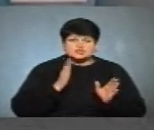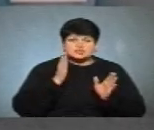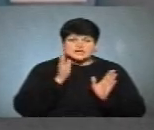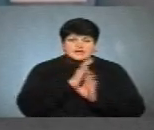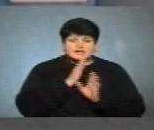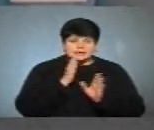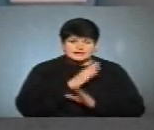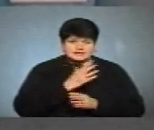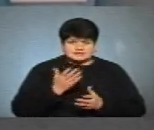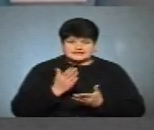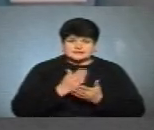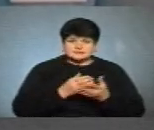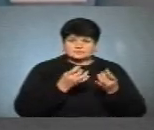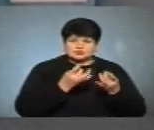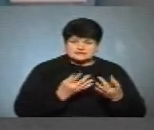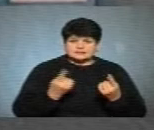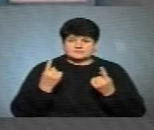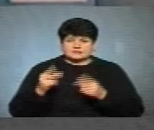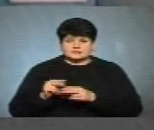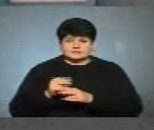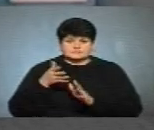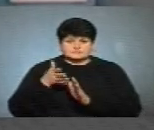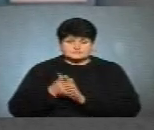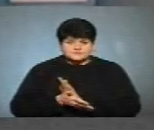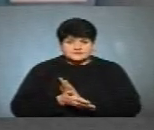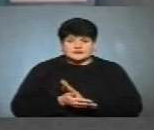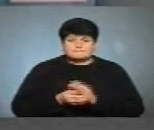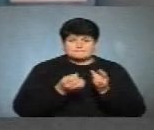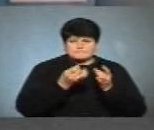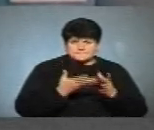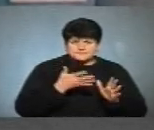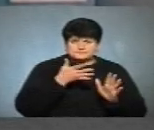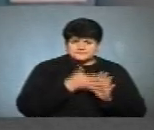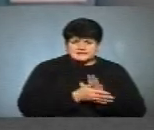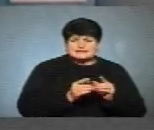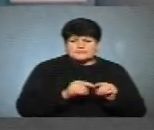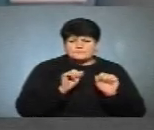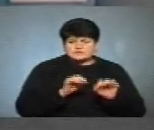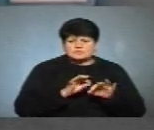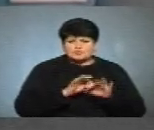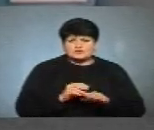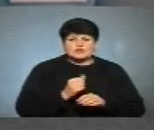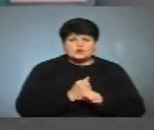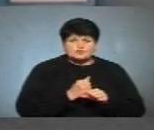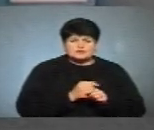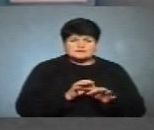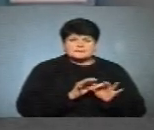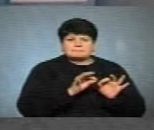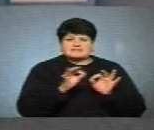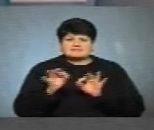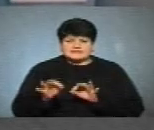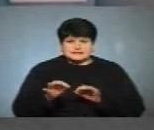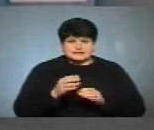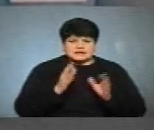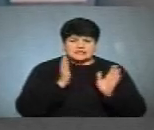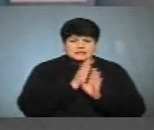Є поточні і капітальні видатки. Поточні – це те, що можна проводити якісь певні роботи проведення киснем.